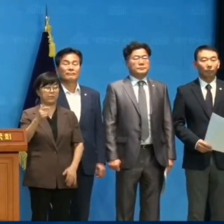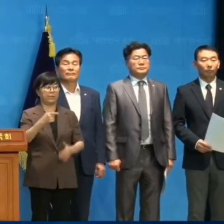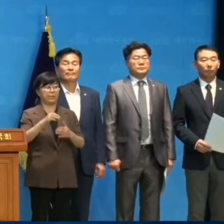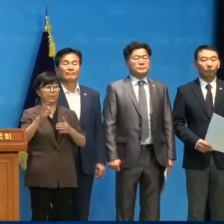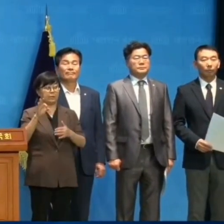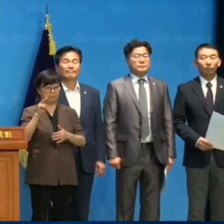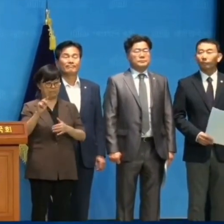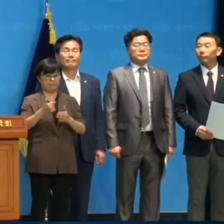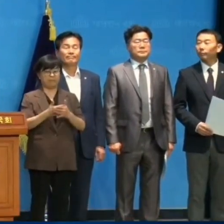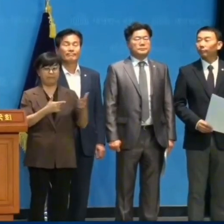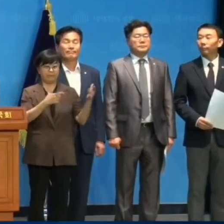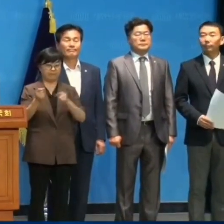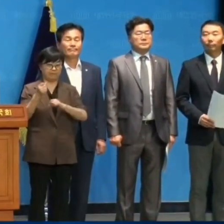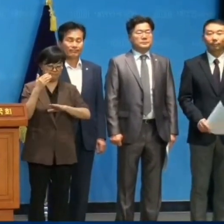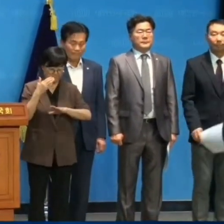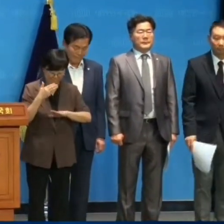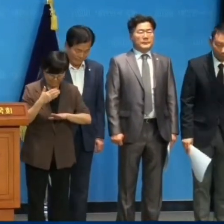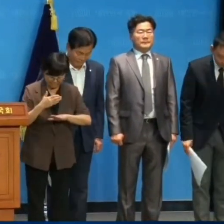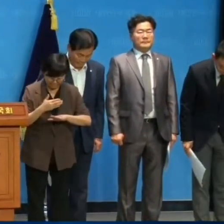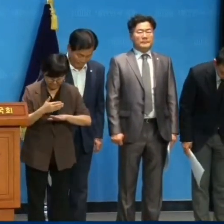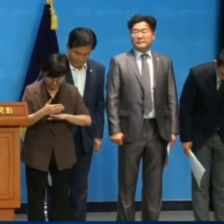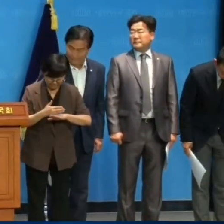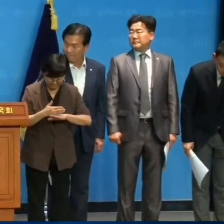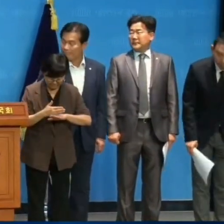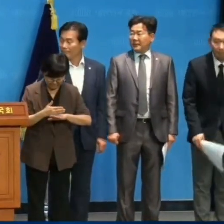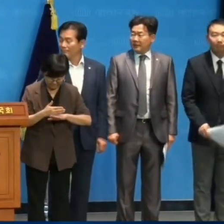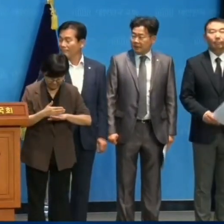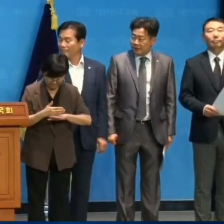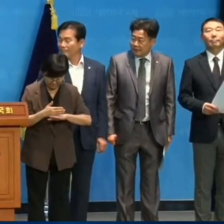일동 고맙습니다.